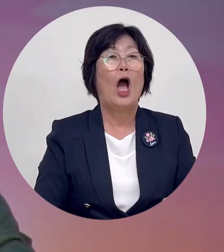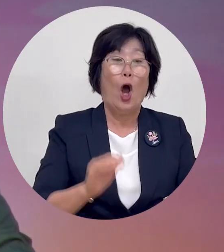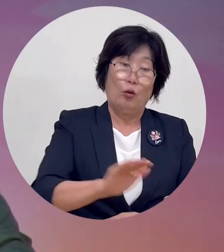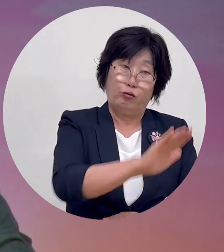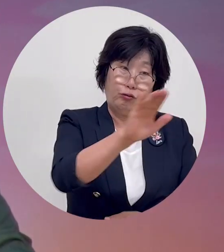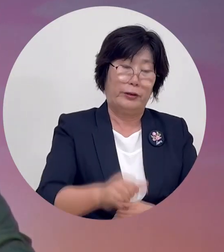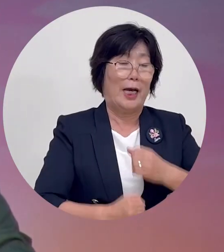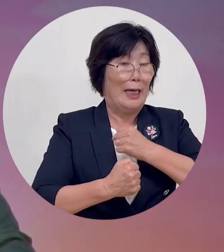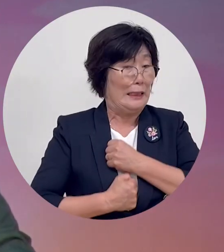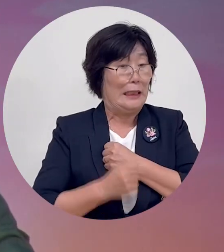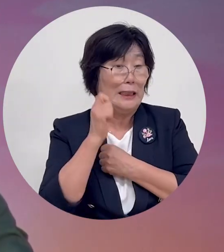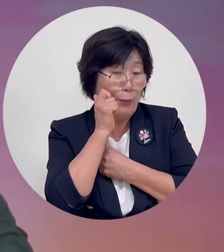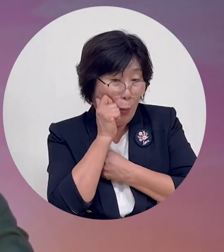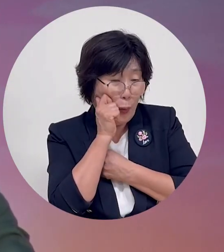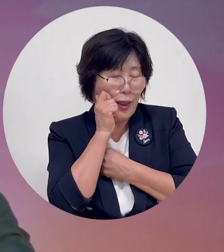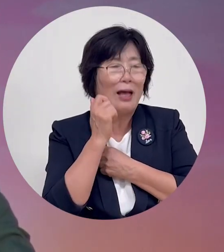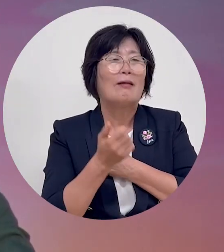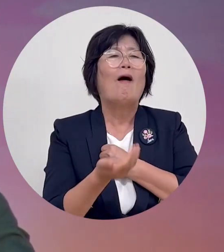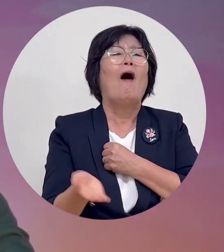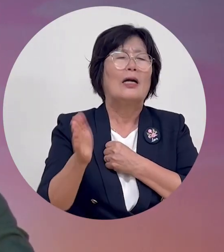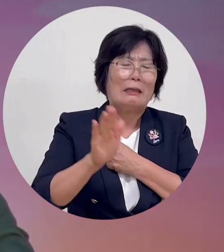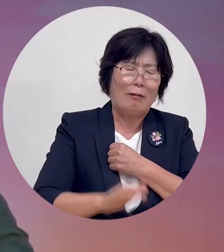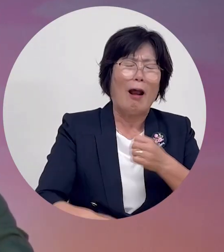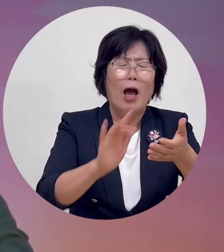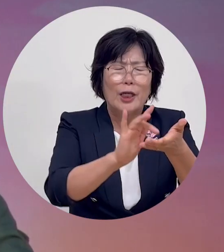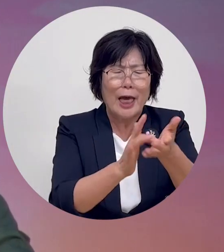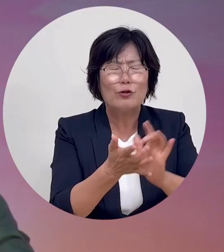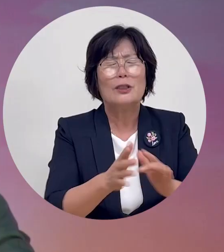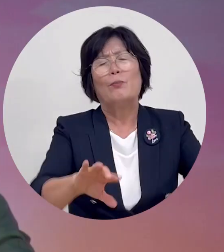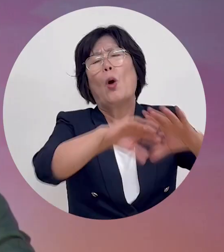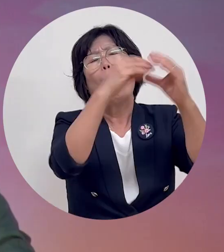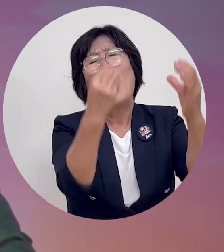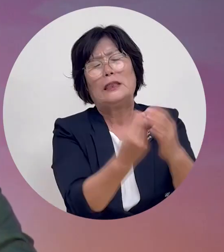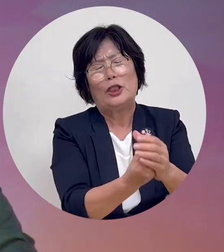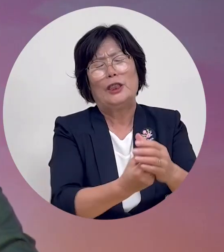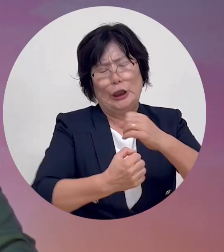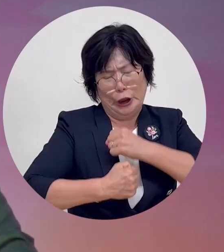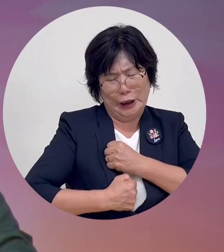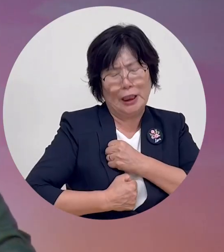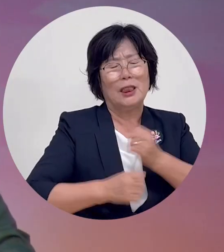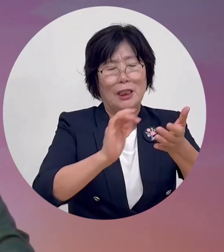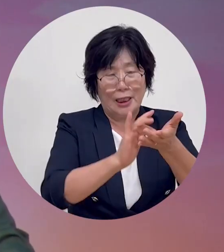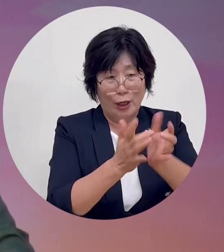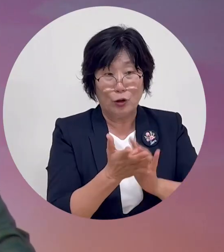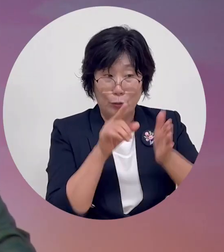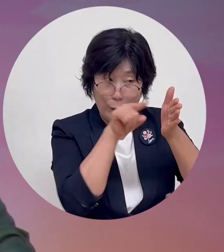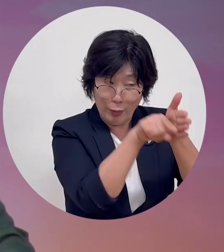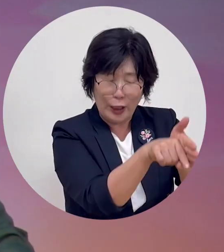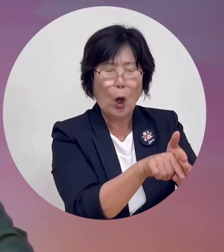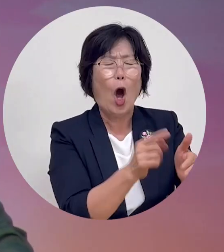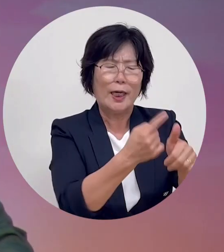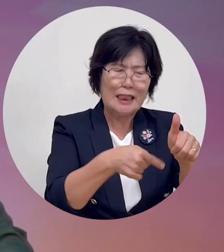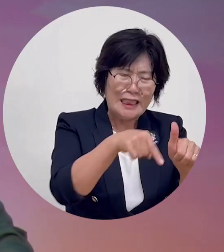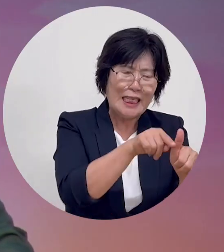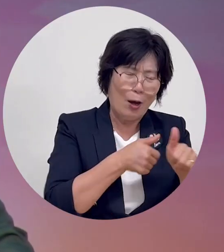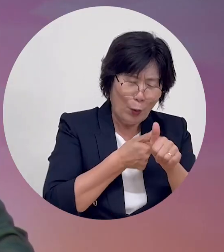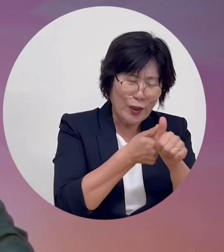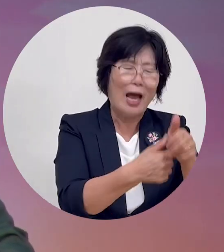예수님이 지켰으니 그 예수님을 지키신 예수님을 믿고 의지하고 따르면 우리